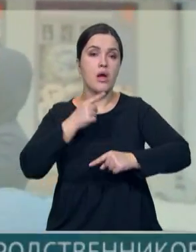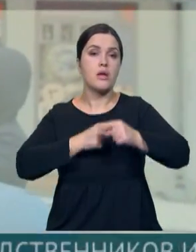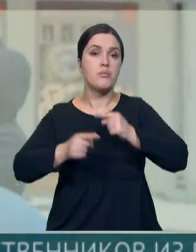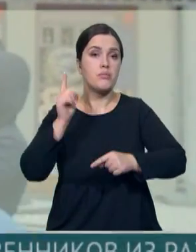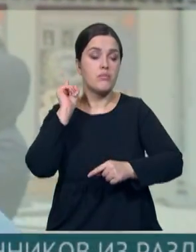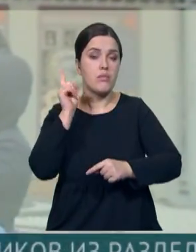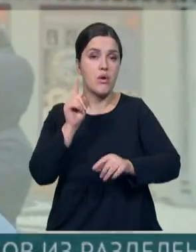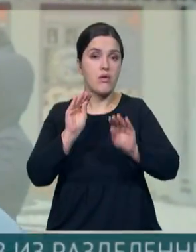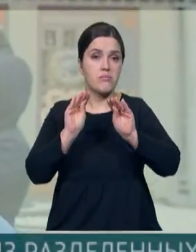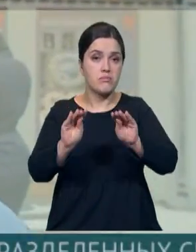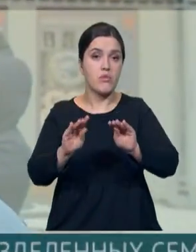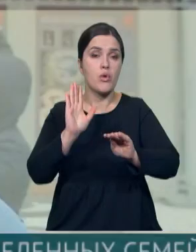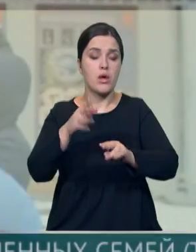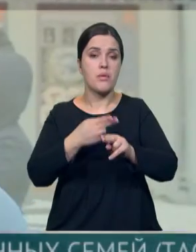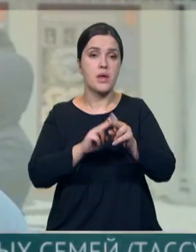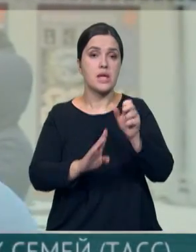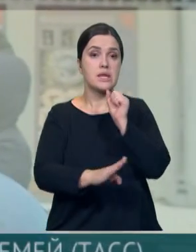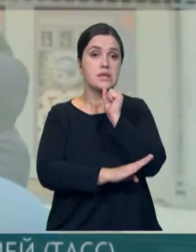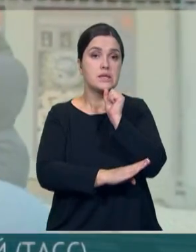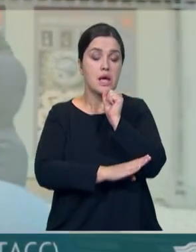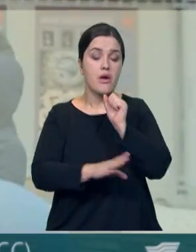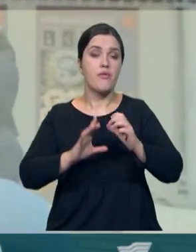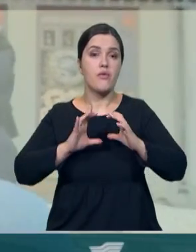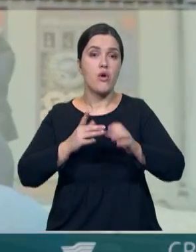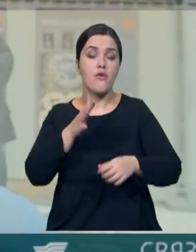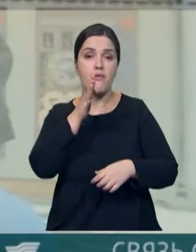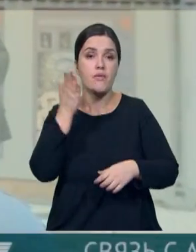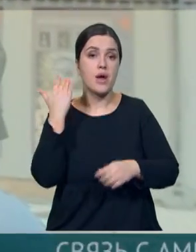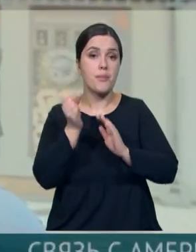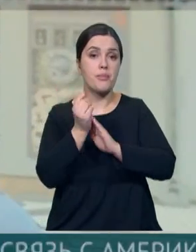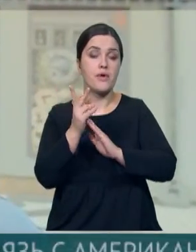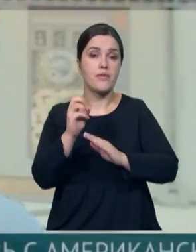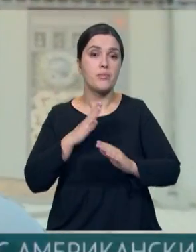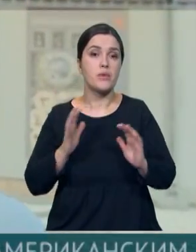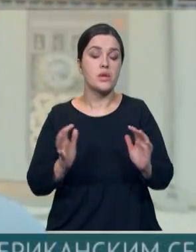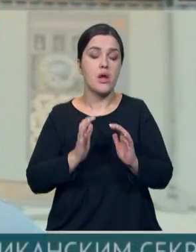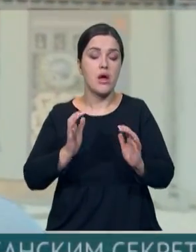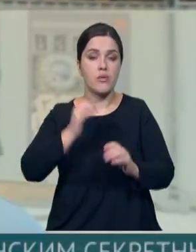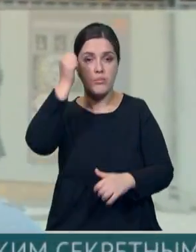старые кабельные барабаны, деревянные зубчатые колеса эпохи Возрождения, которые хранились в музее.